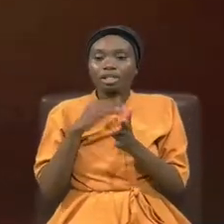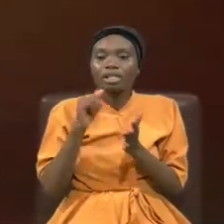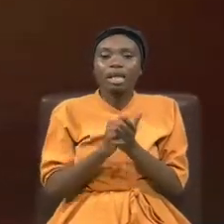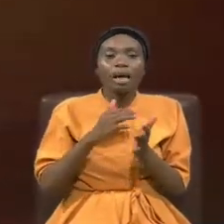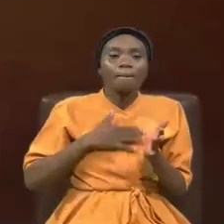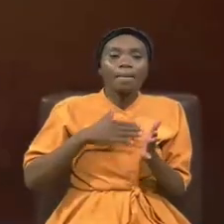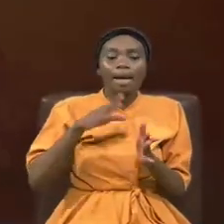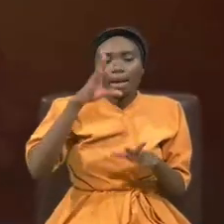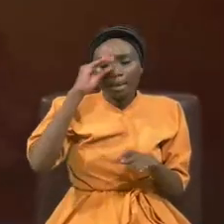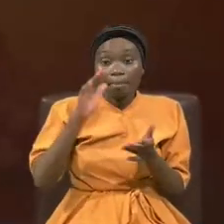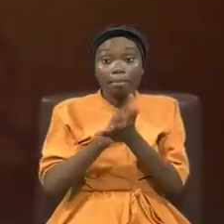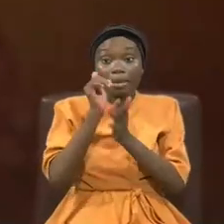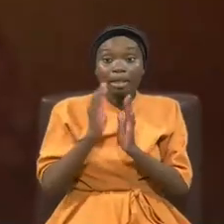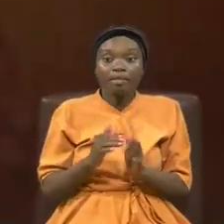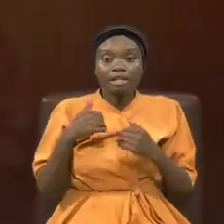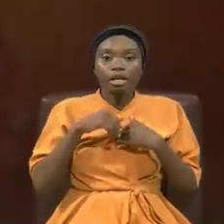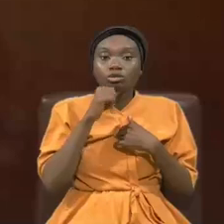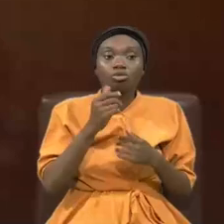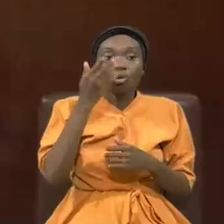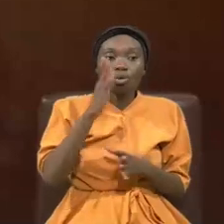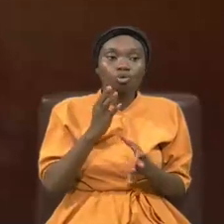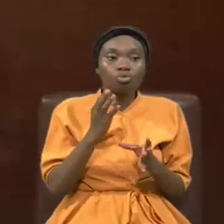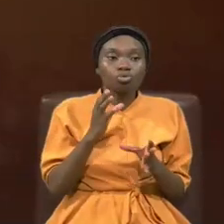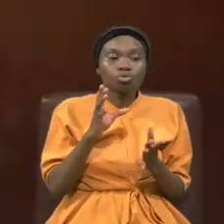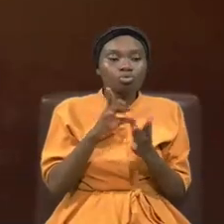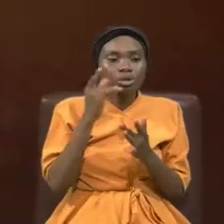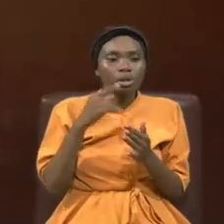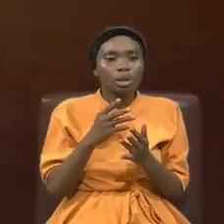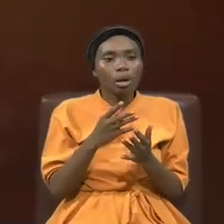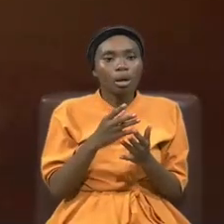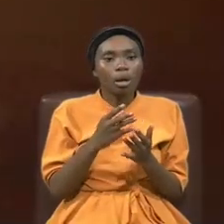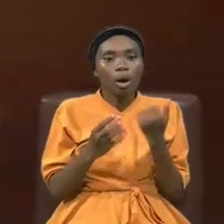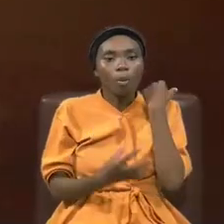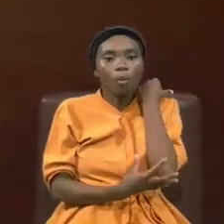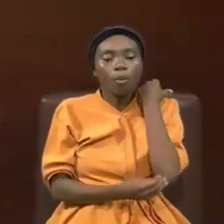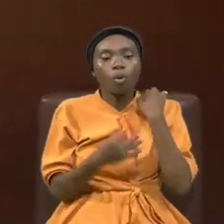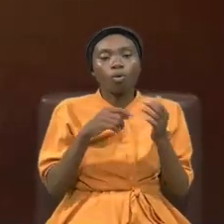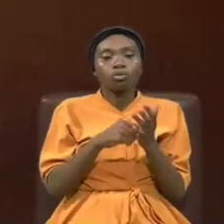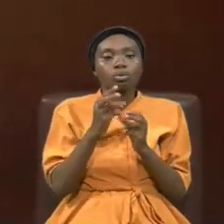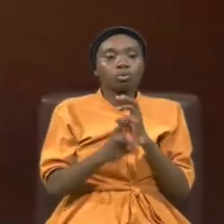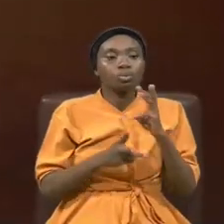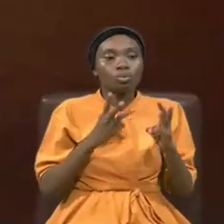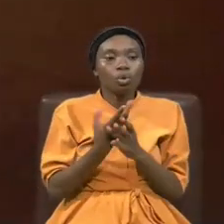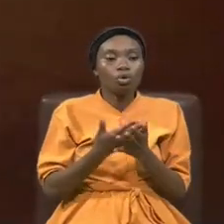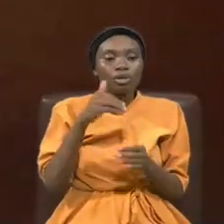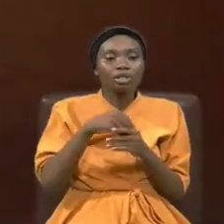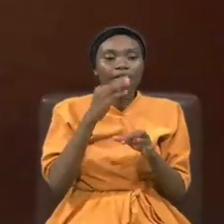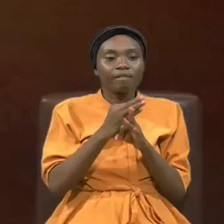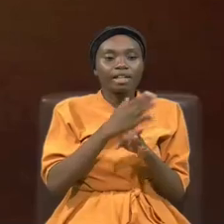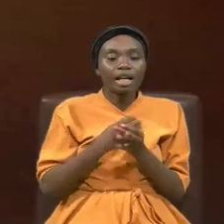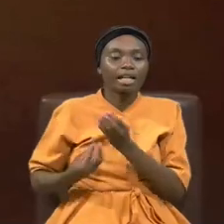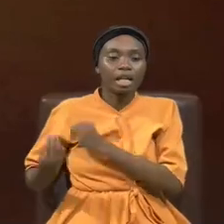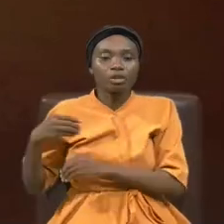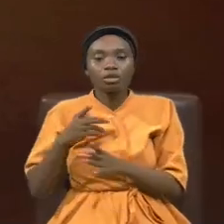dit, et mes frères, écoutez mes frères, Dieu n'a-t-il pas choisi les pauvres aux yeux du monde pour